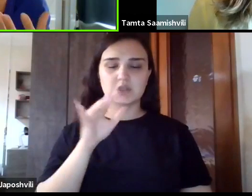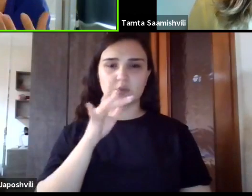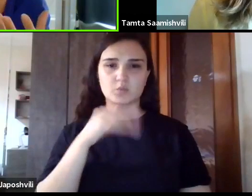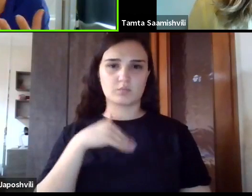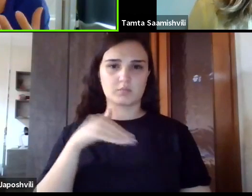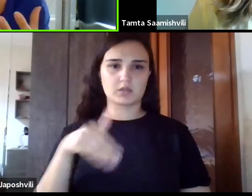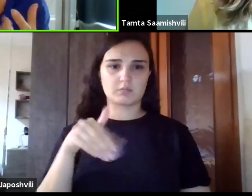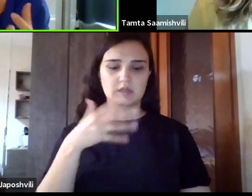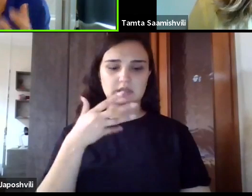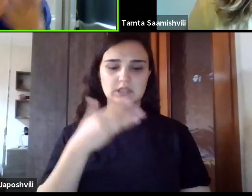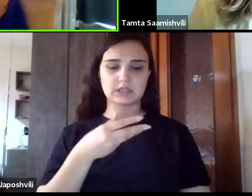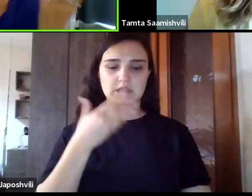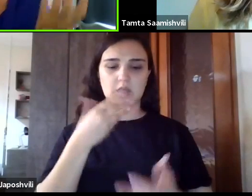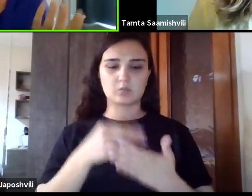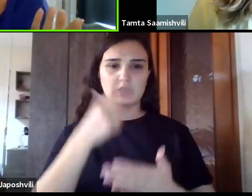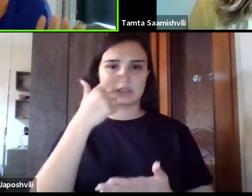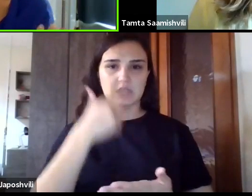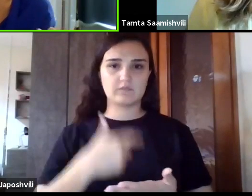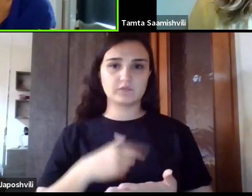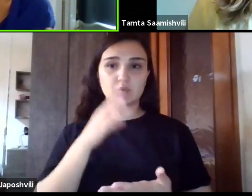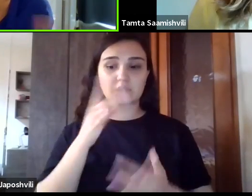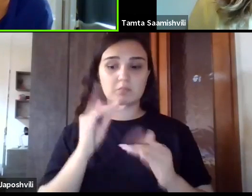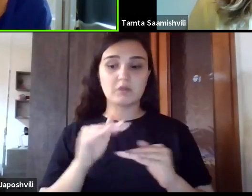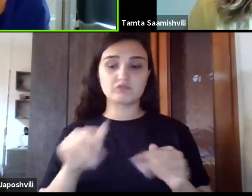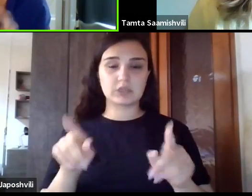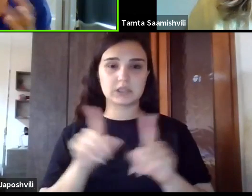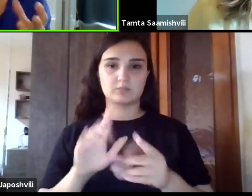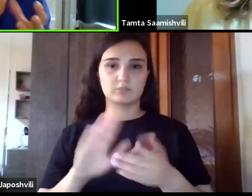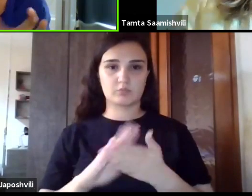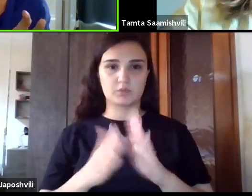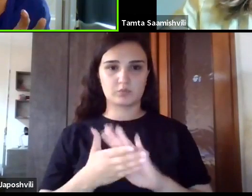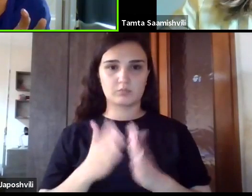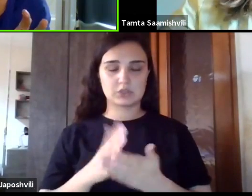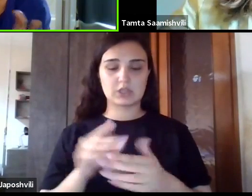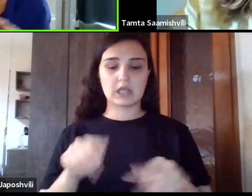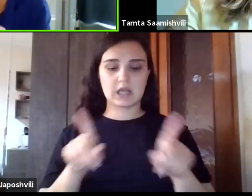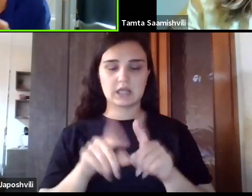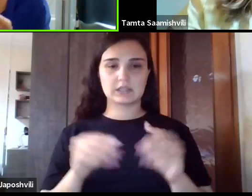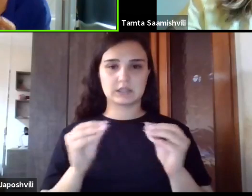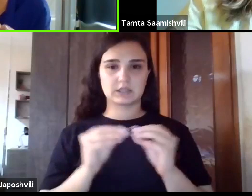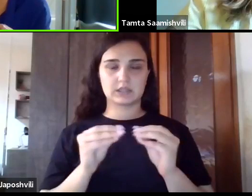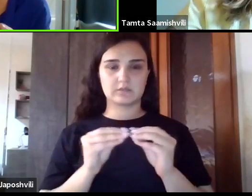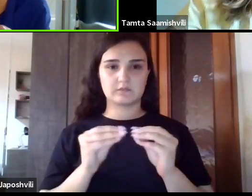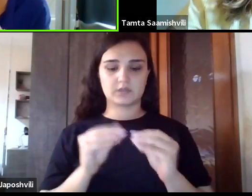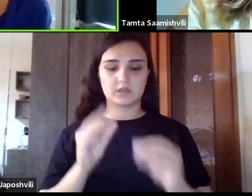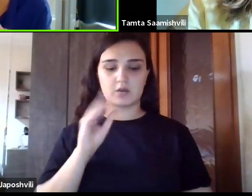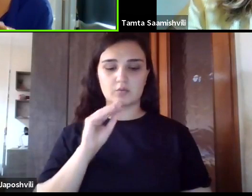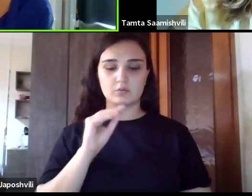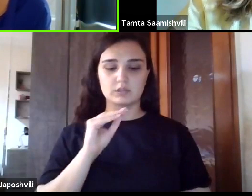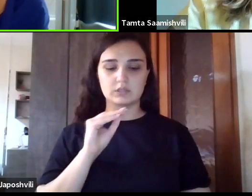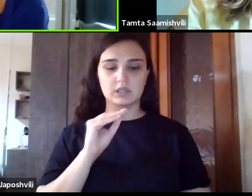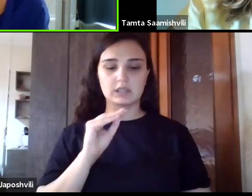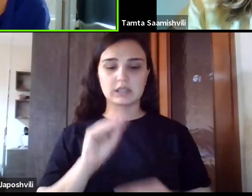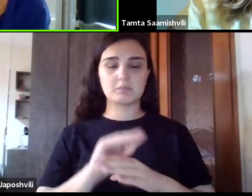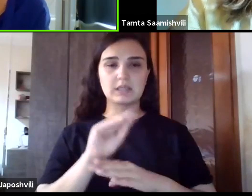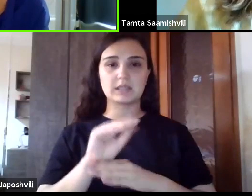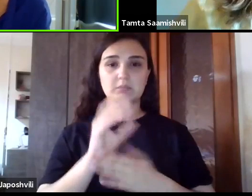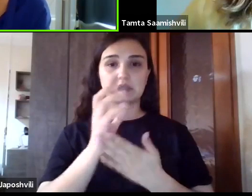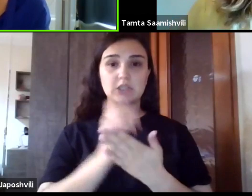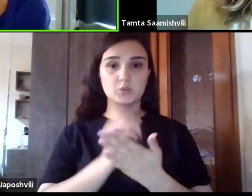მე საკუთარი თავისთვის, როდესაც ბავშვი ასეთ მდგომარეობაში ხო, აქაც იგივეა. როდესაც დამატებითი